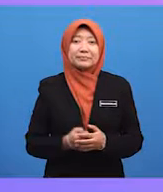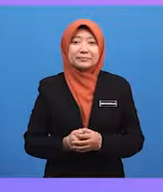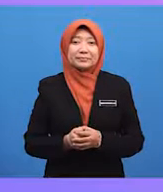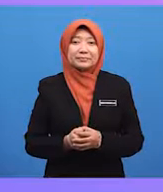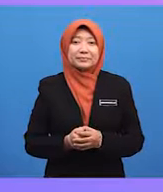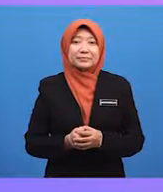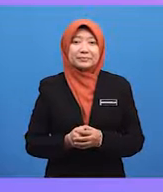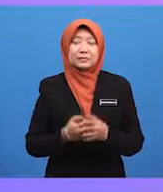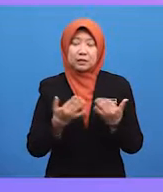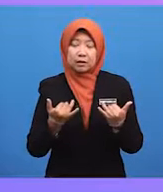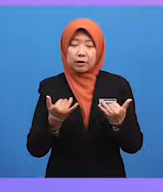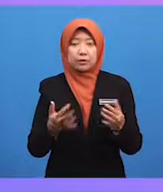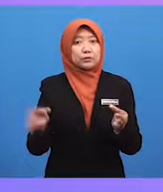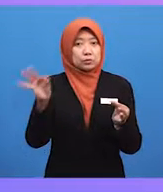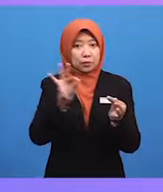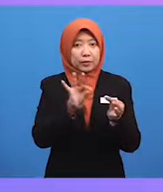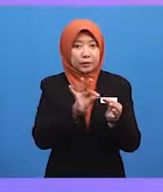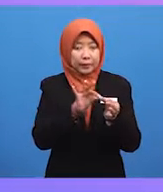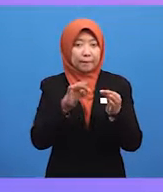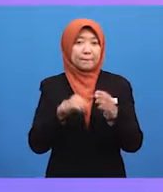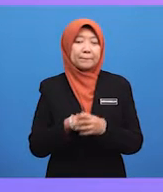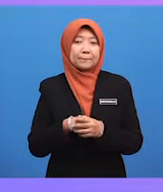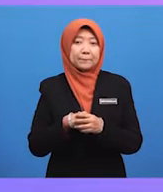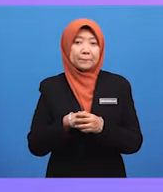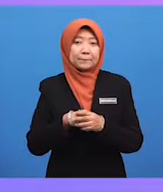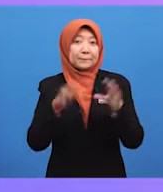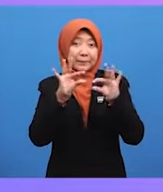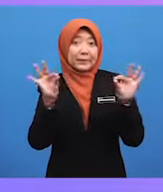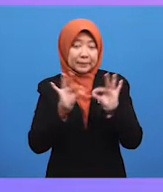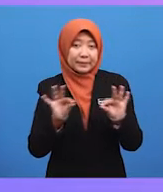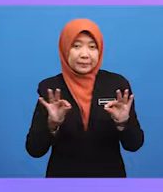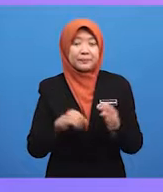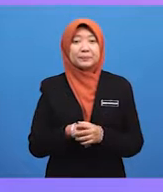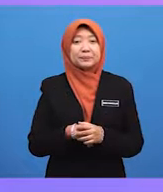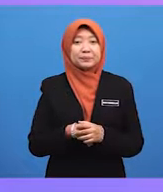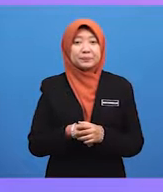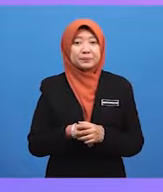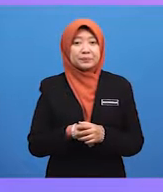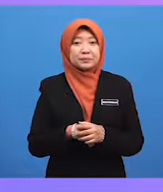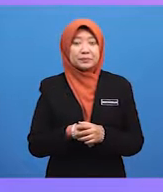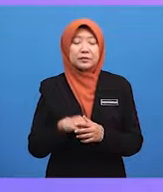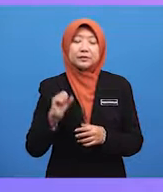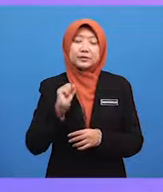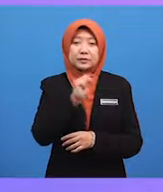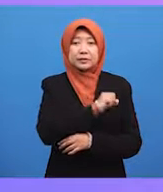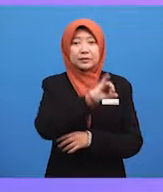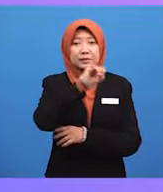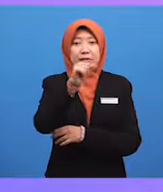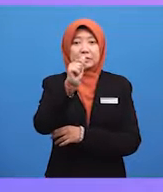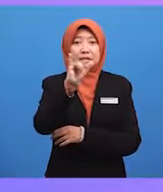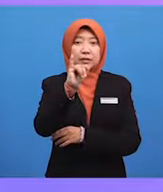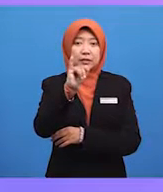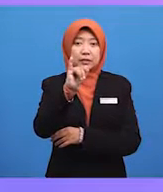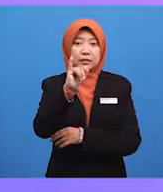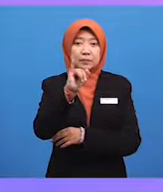sila suaikan pernyataan berikut. Mari kita suaikan perkara-perkara berkaitan syirik jali,